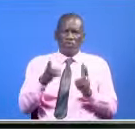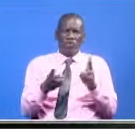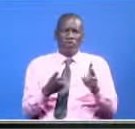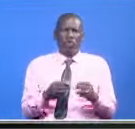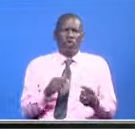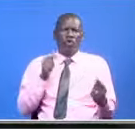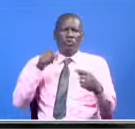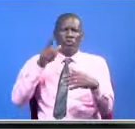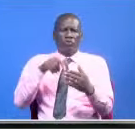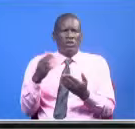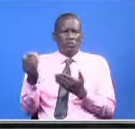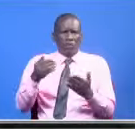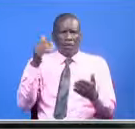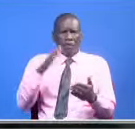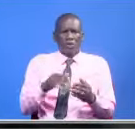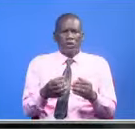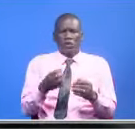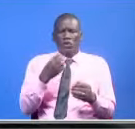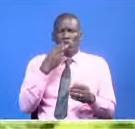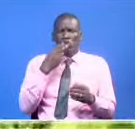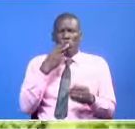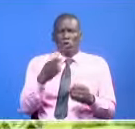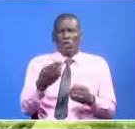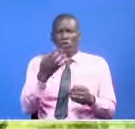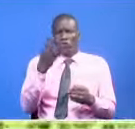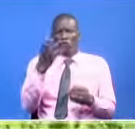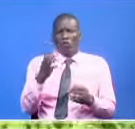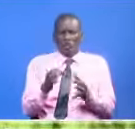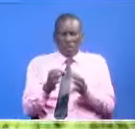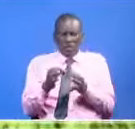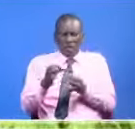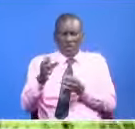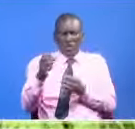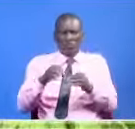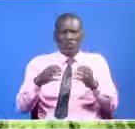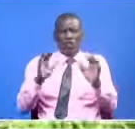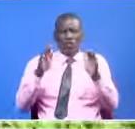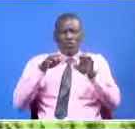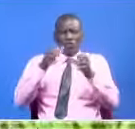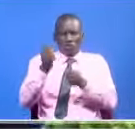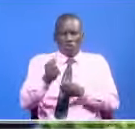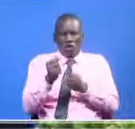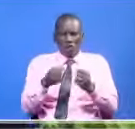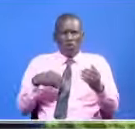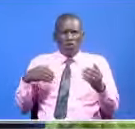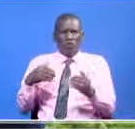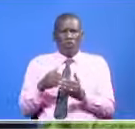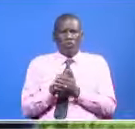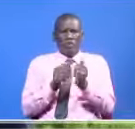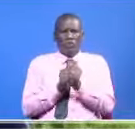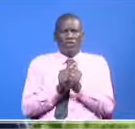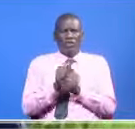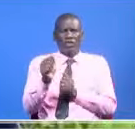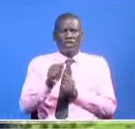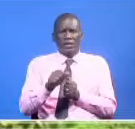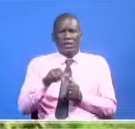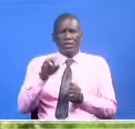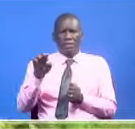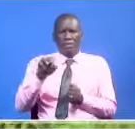unawania kurejesha ekari 240 za msitu wa Ngong kama njia ya kufikia miti bilioni 15 kufikia